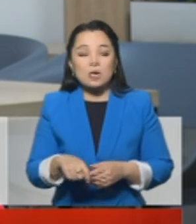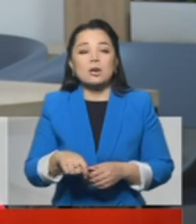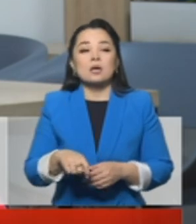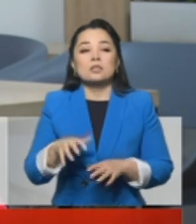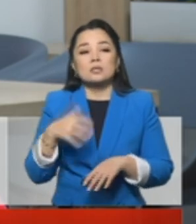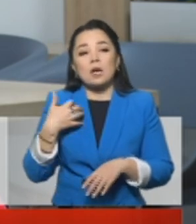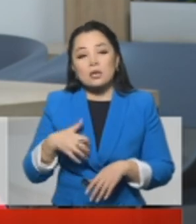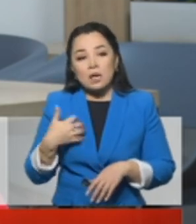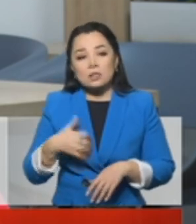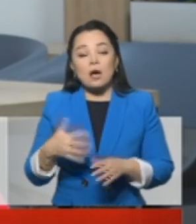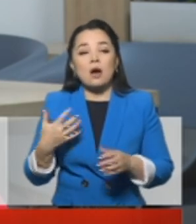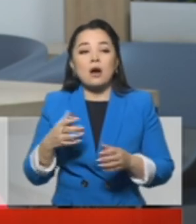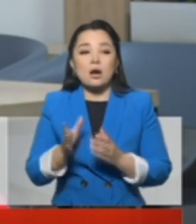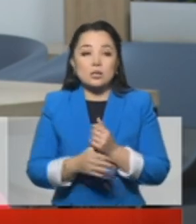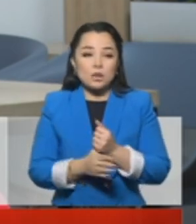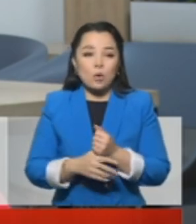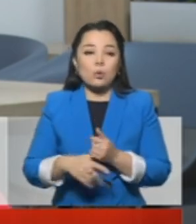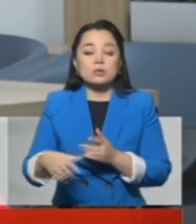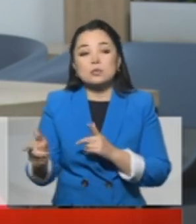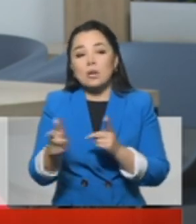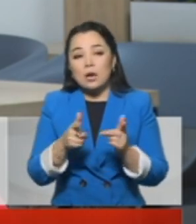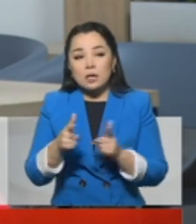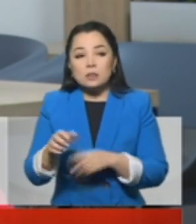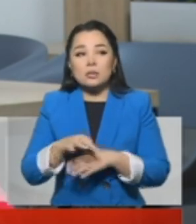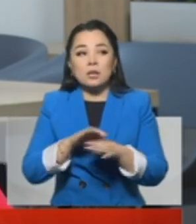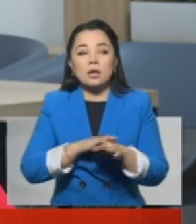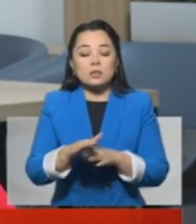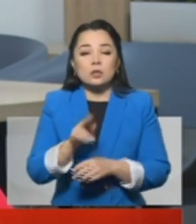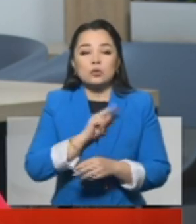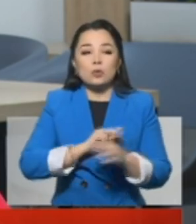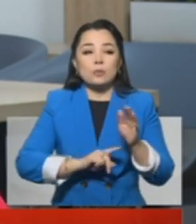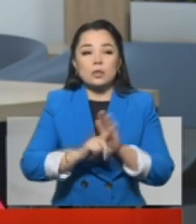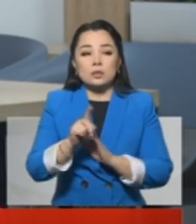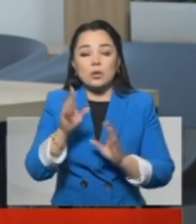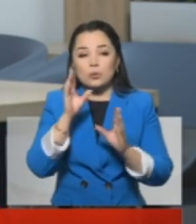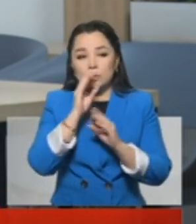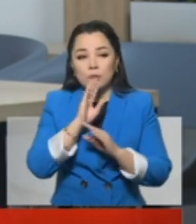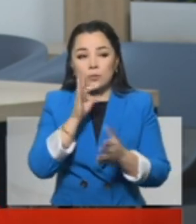келсе, Атыраудан сол жерде дайындап жіберу керек та. Келген екен олар бірден кірісіп кетеді ғой, үлгере алмай қалуы мүмкін.